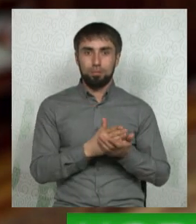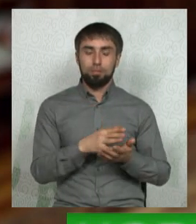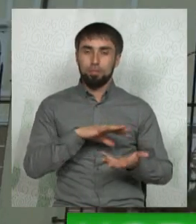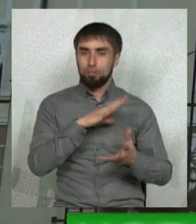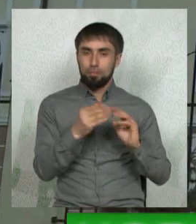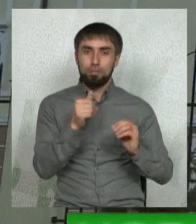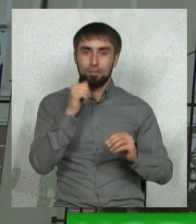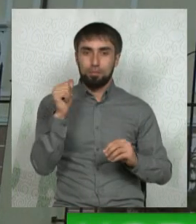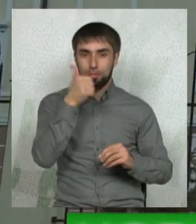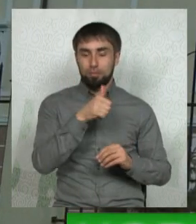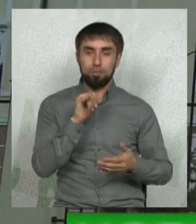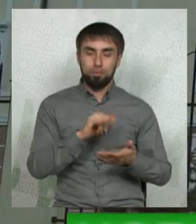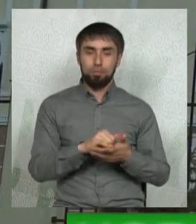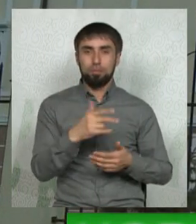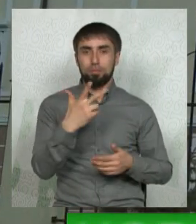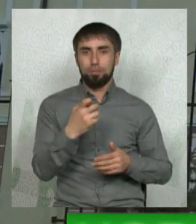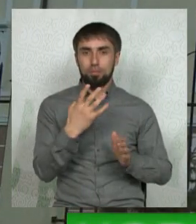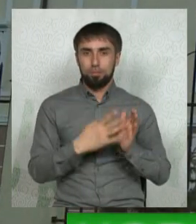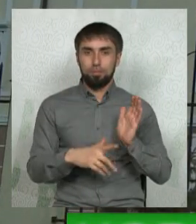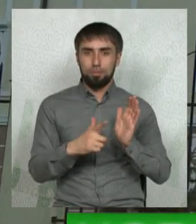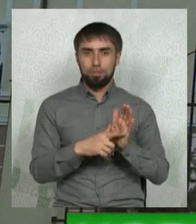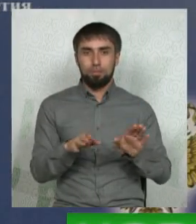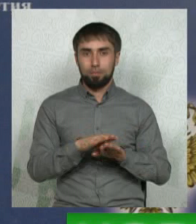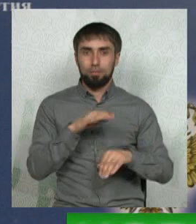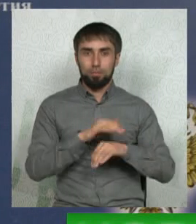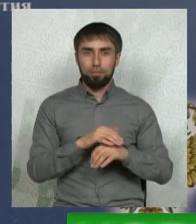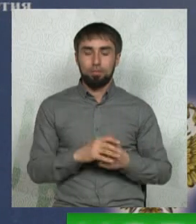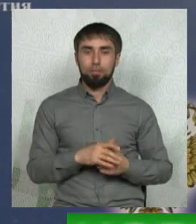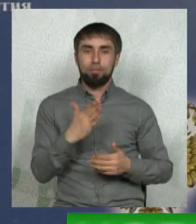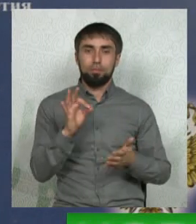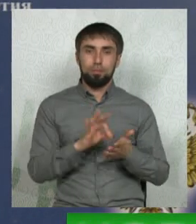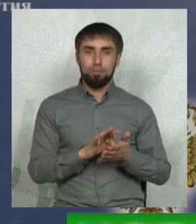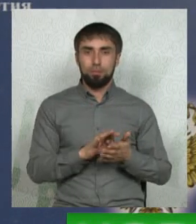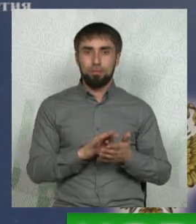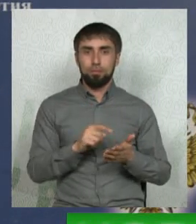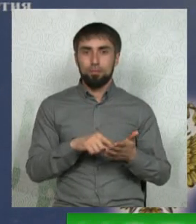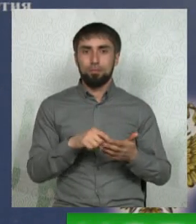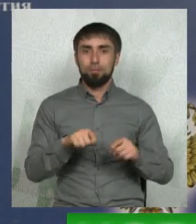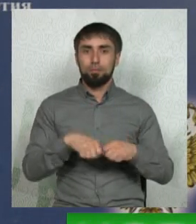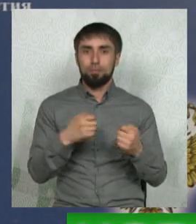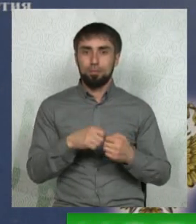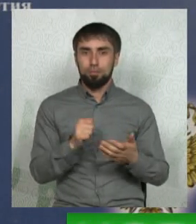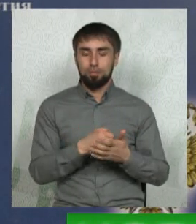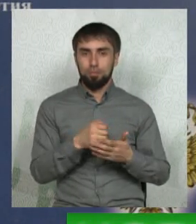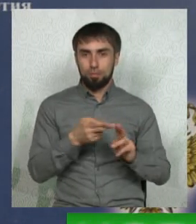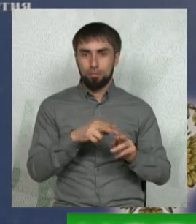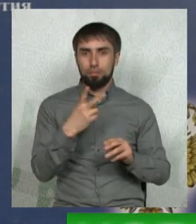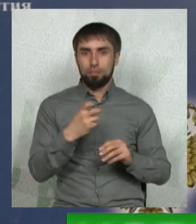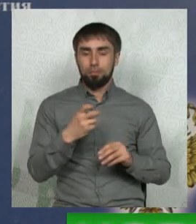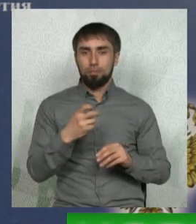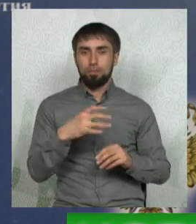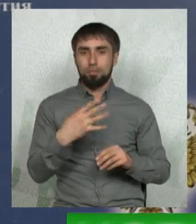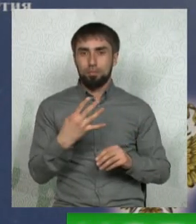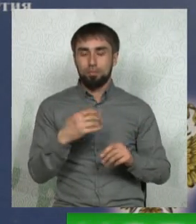Всего за прошлый год установлено 397 таких фактов. В целях устранения выявленных нарушений внесено 244